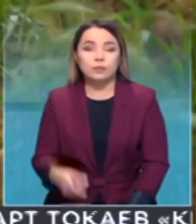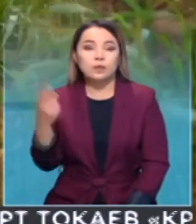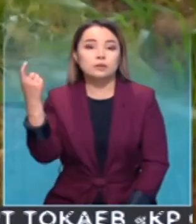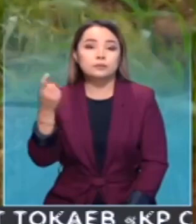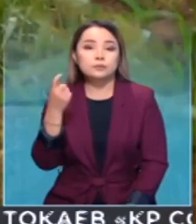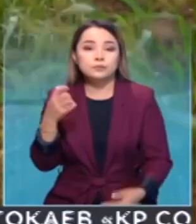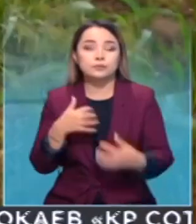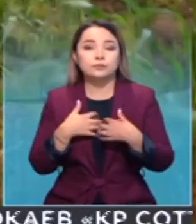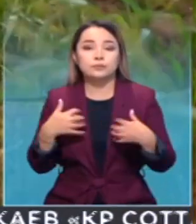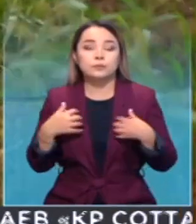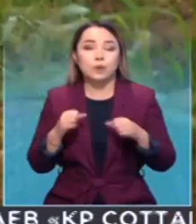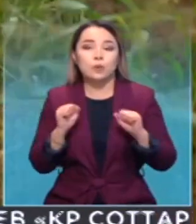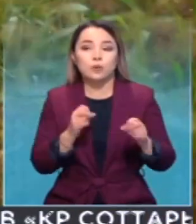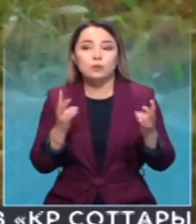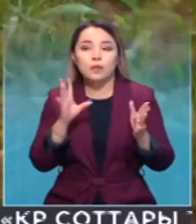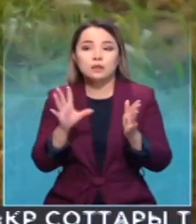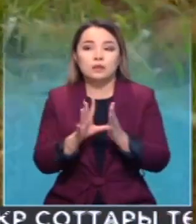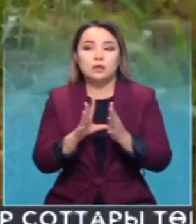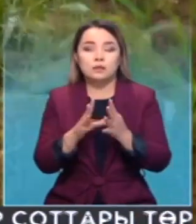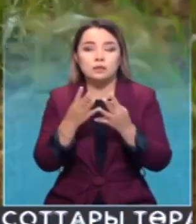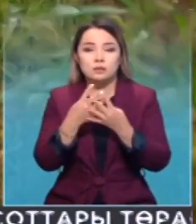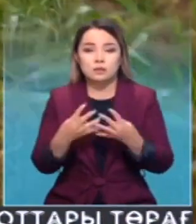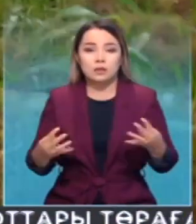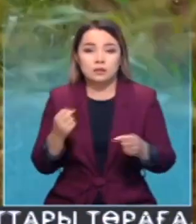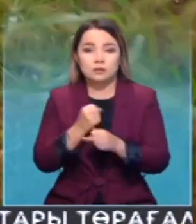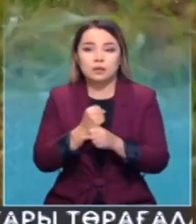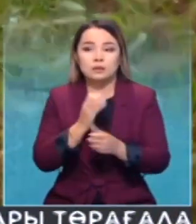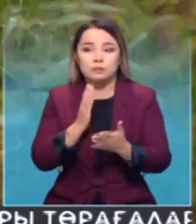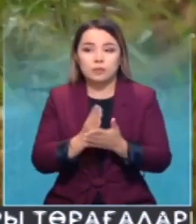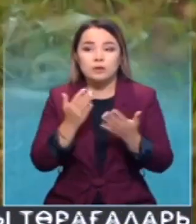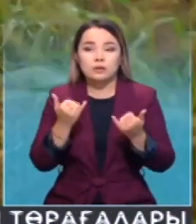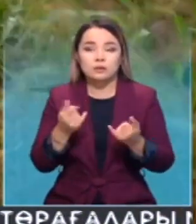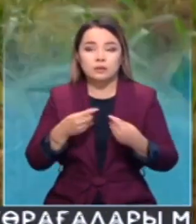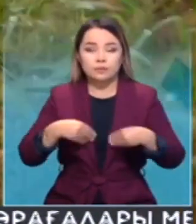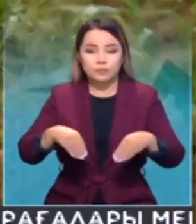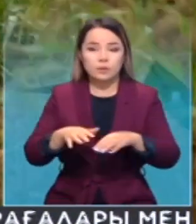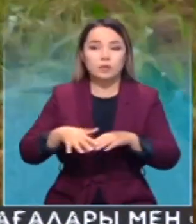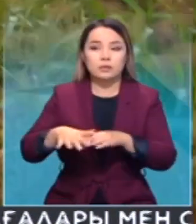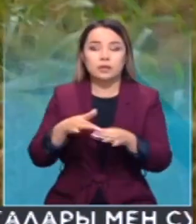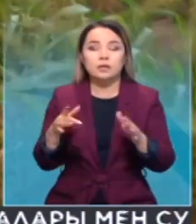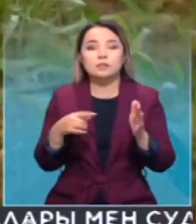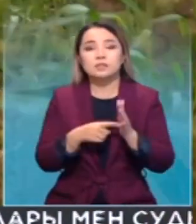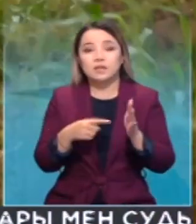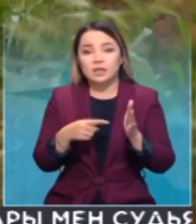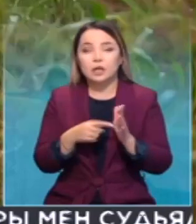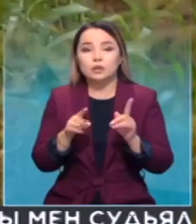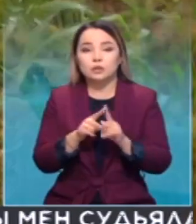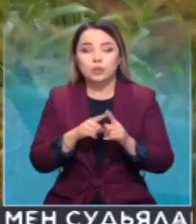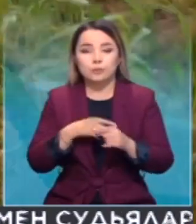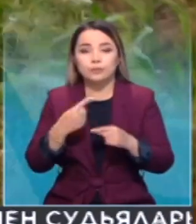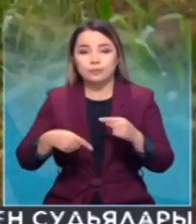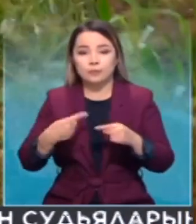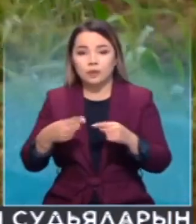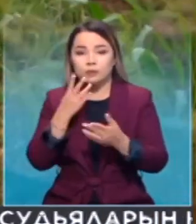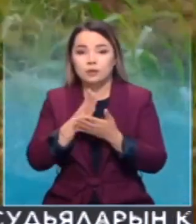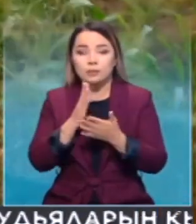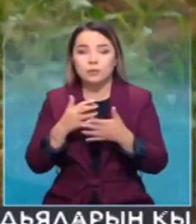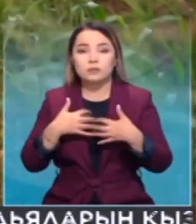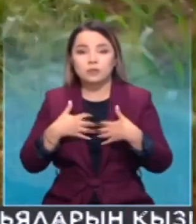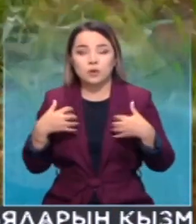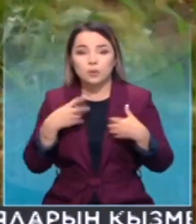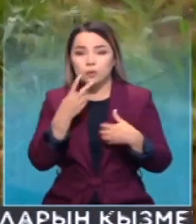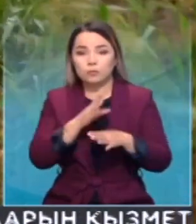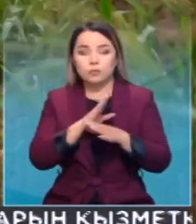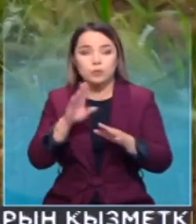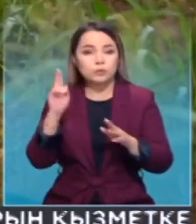Шаруалар кейіктен қорған үшін нандай электронды бақташы орнатқан. Бұған қоса егістіктің айналасын нандай тікенек сыммен де қоршап тастаған. Бірақ кейік бұны бұйым